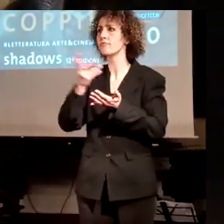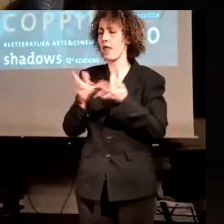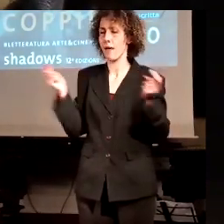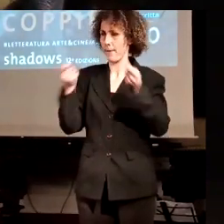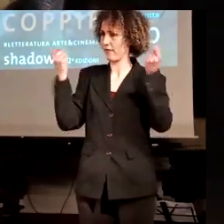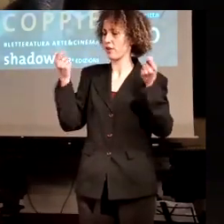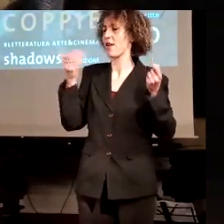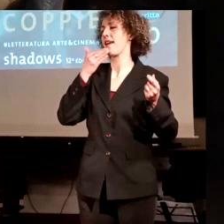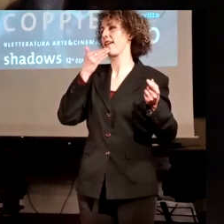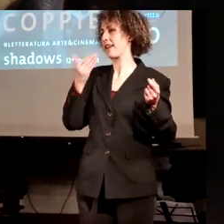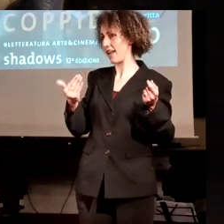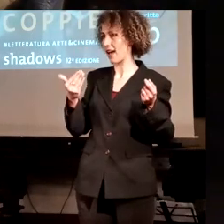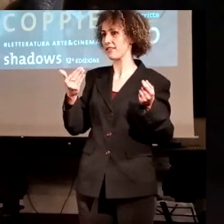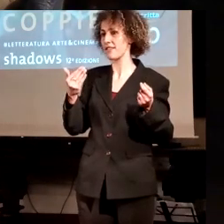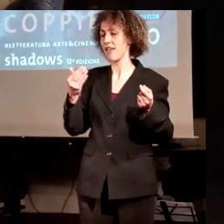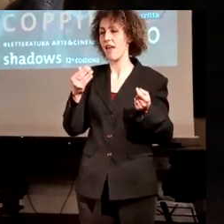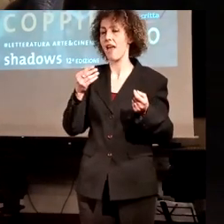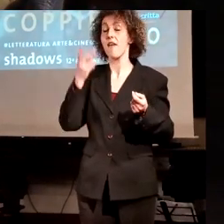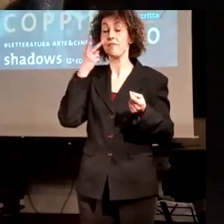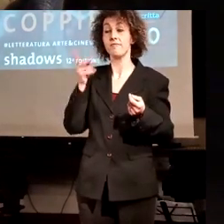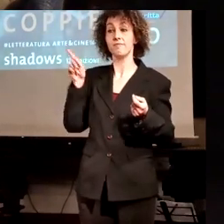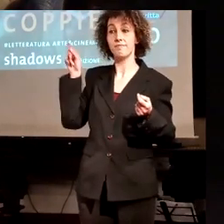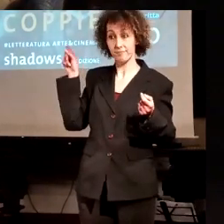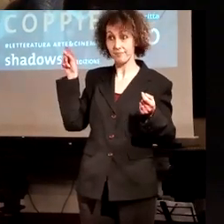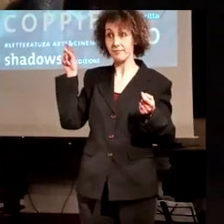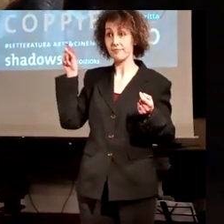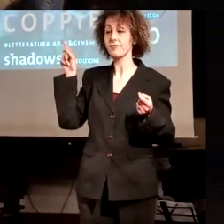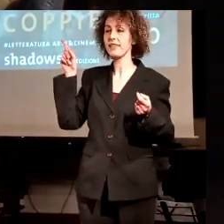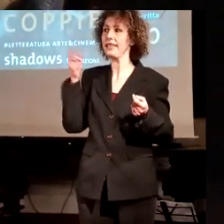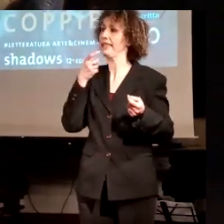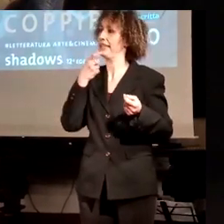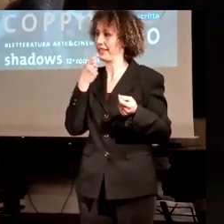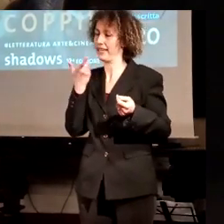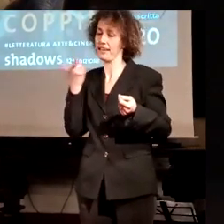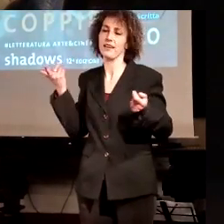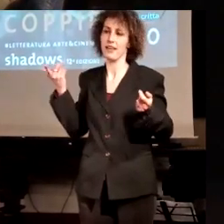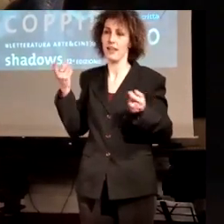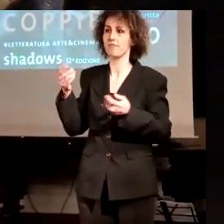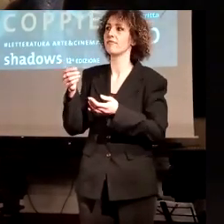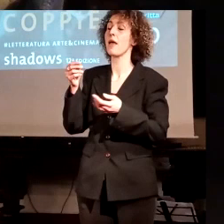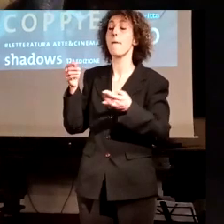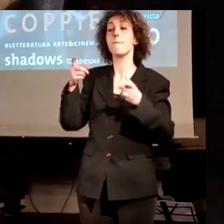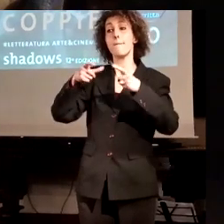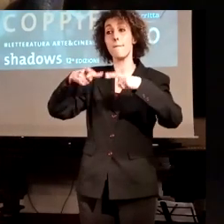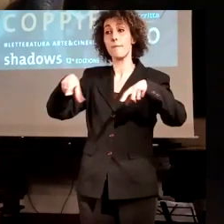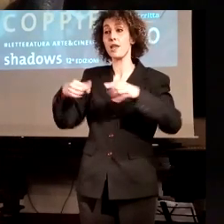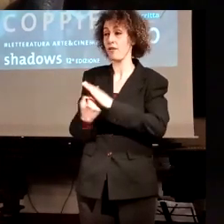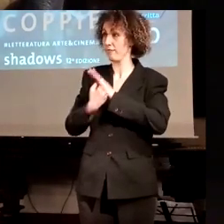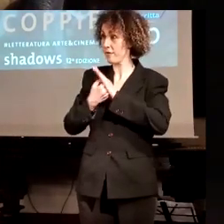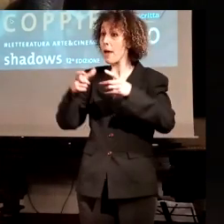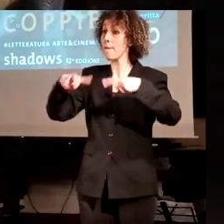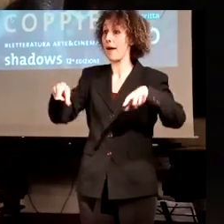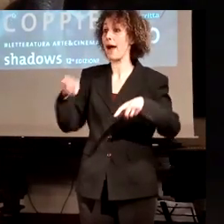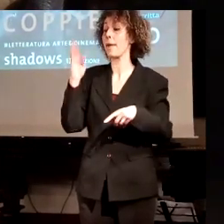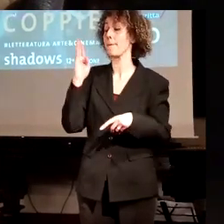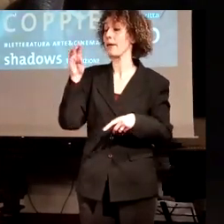naturalmente come sempre vedete scorrere dietro di noi chi ci consente di realizzarla quindi una banca gruppo bipiemme che ci